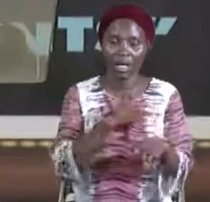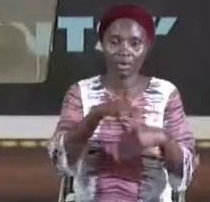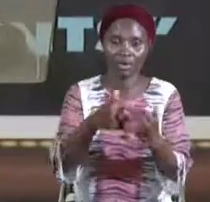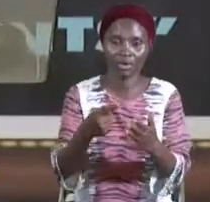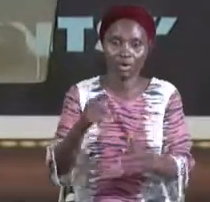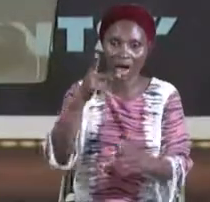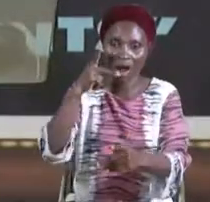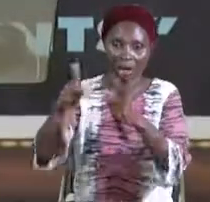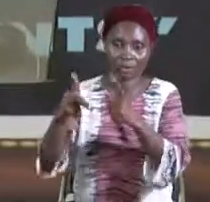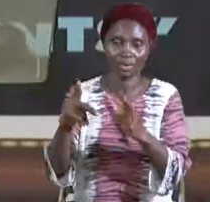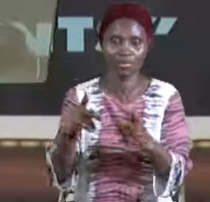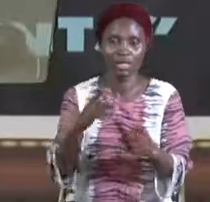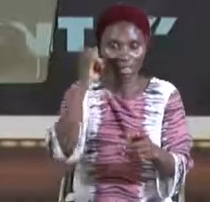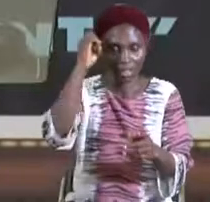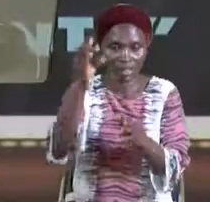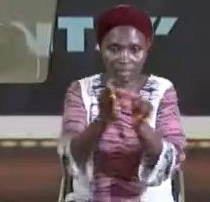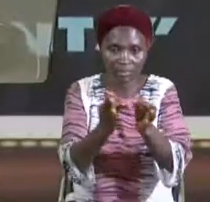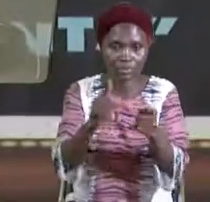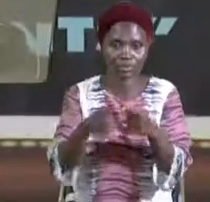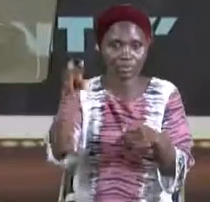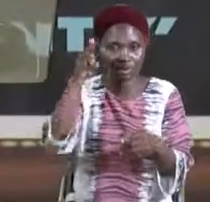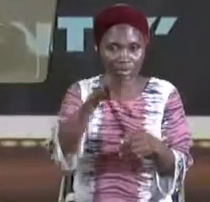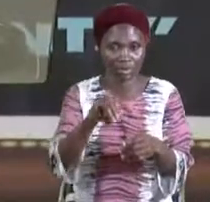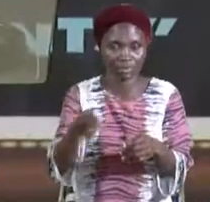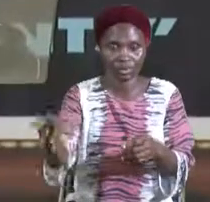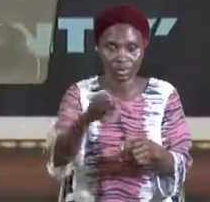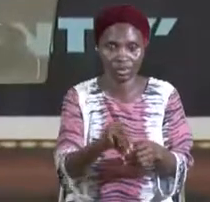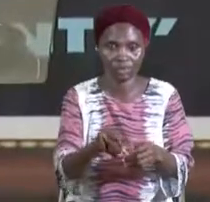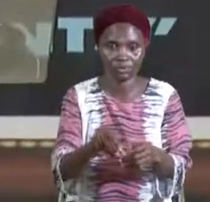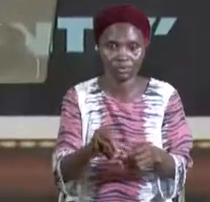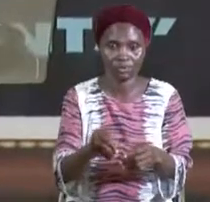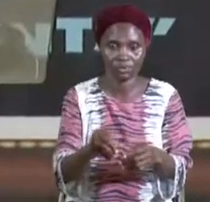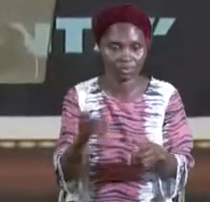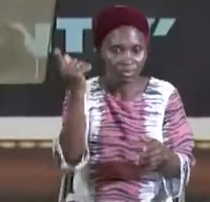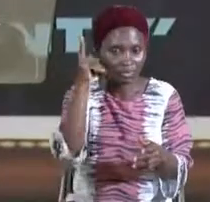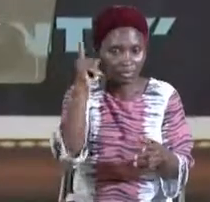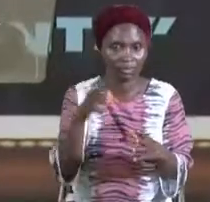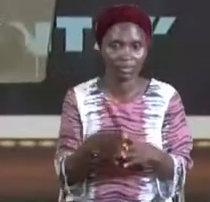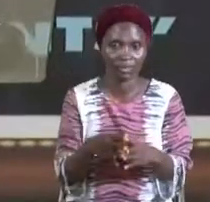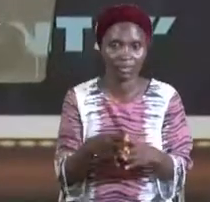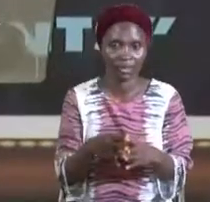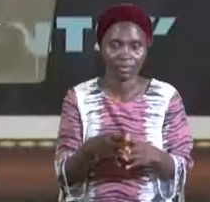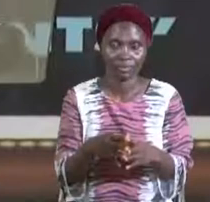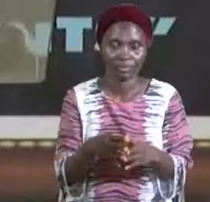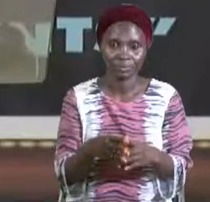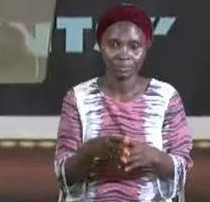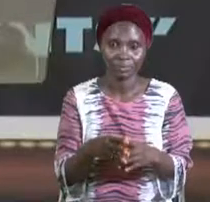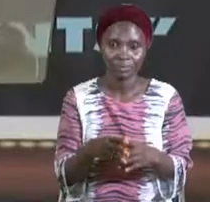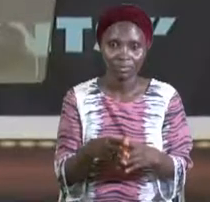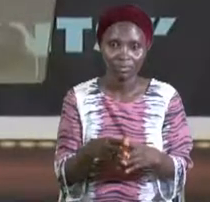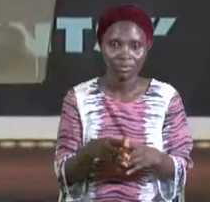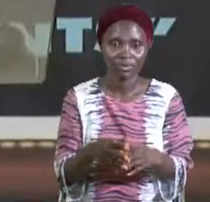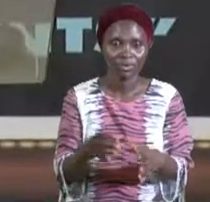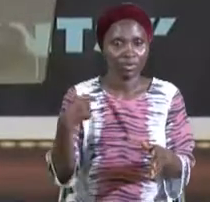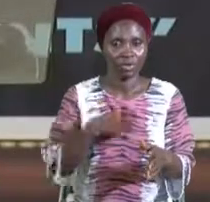expliqua, regardez ici, tu peux penser, il est resté avec nous pendant 3 ans. Il était avec nous 3 ans et demi et